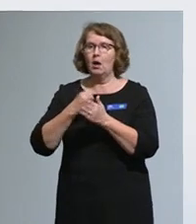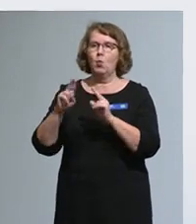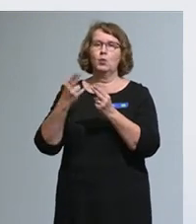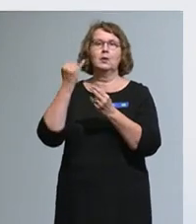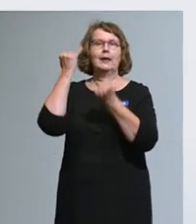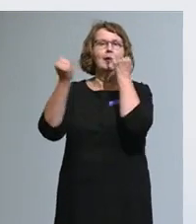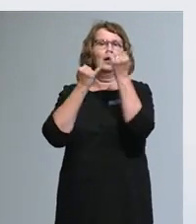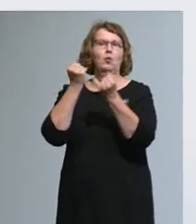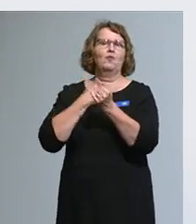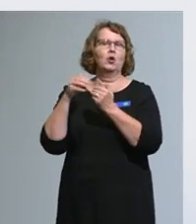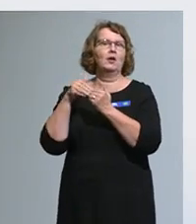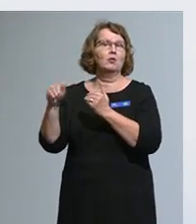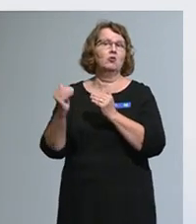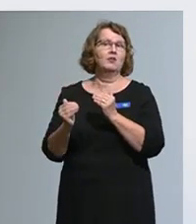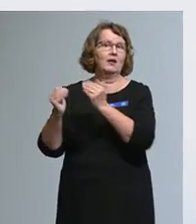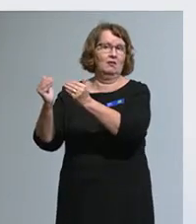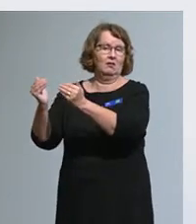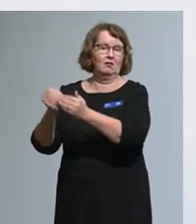Tätä